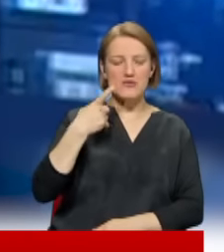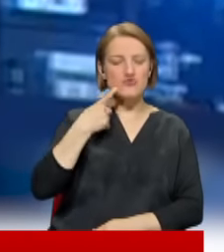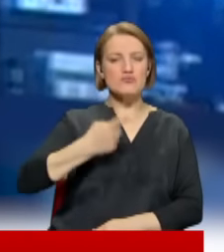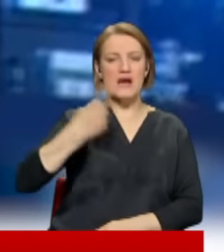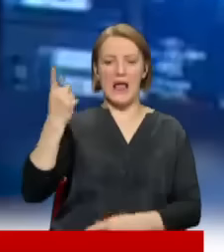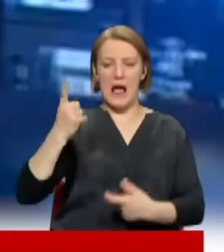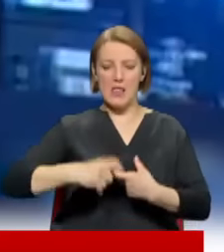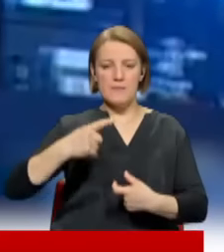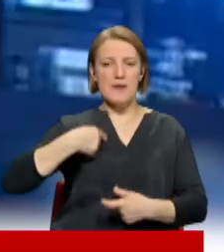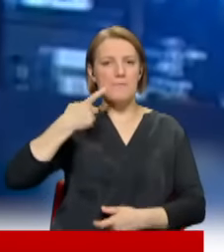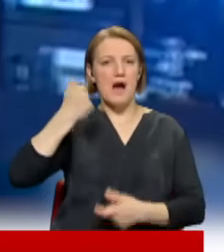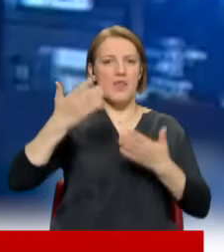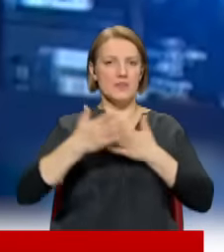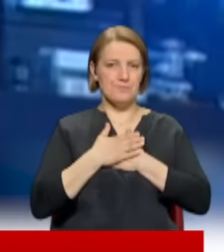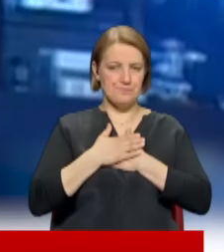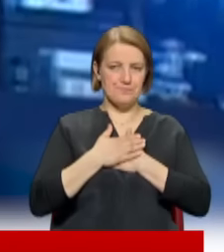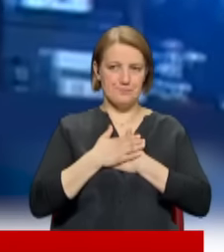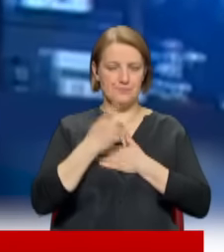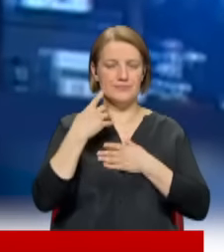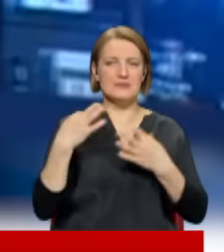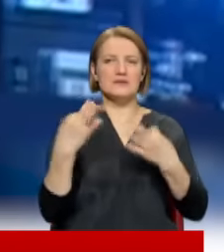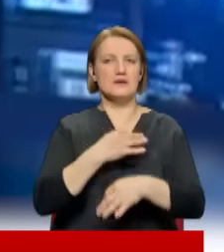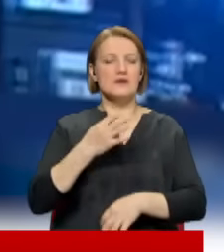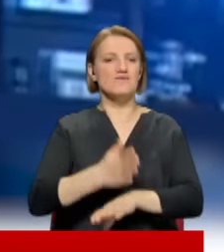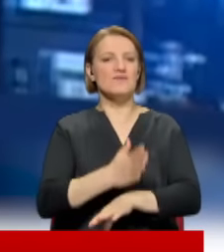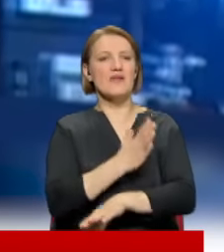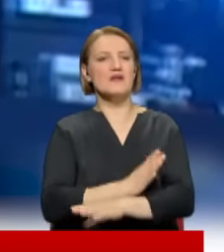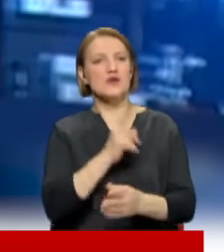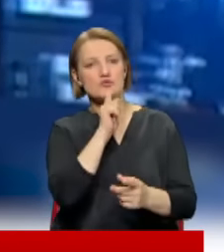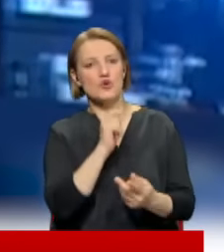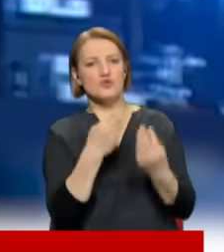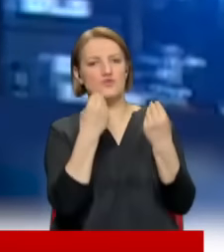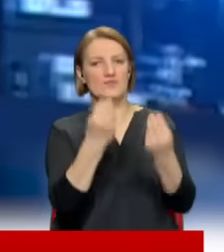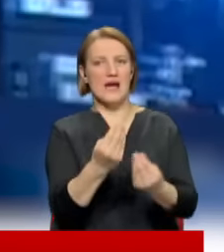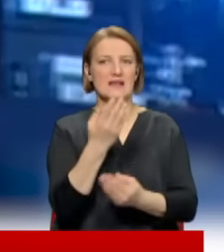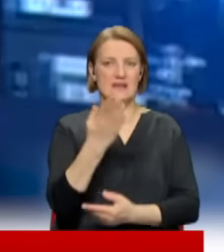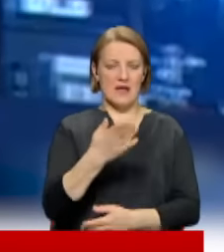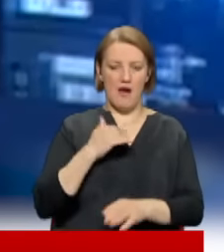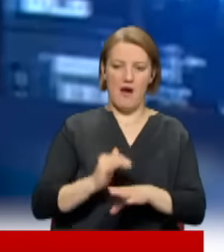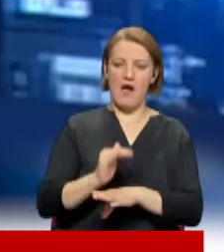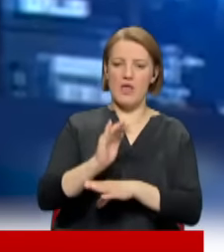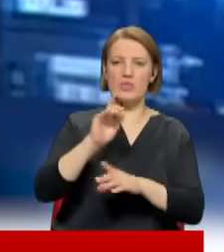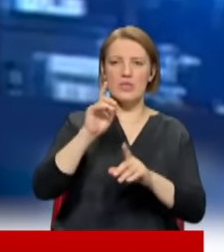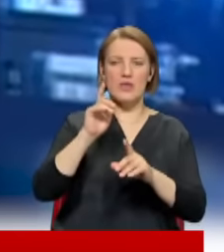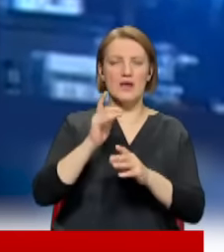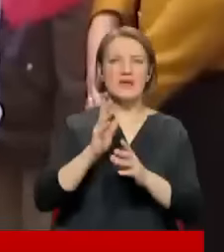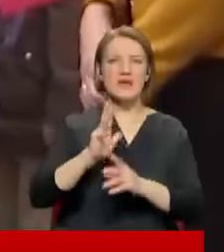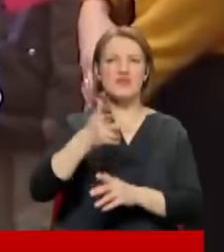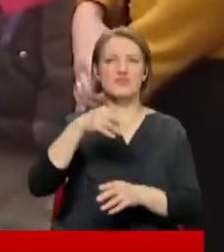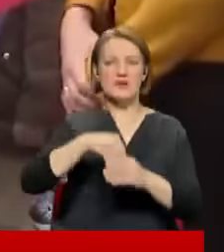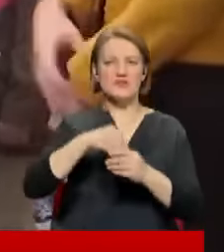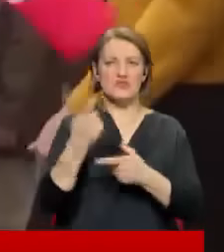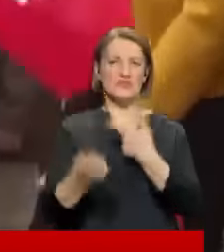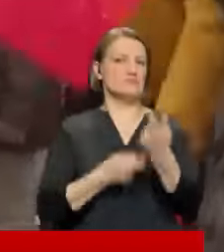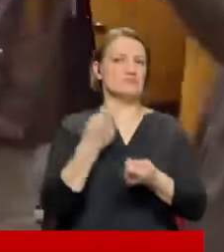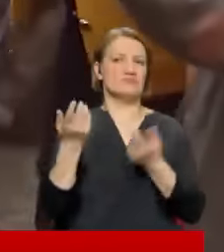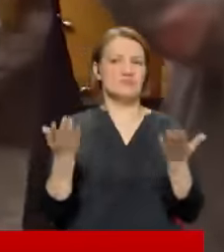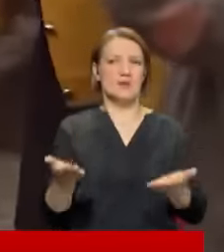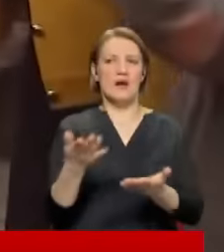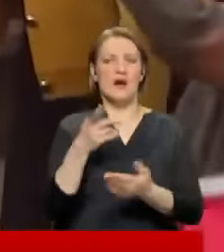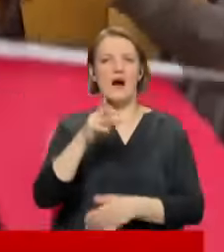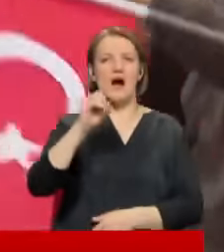atadığı bir bakanım. Sayın Cumhurbaşkanımızın vatandaşa taahhüt ettiğim bir ideali hayata geçirmek için çaba sarf edeceğim. Milli Eğitim Bakanı